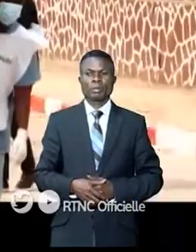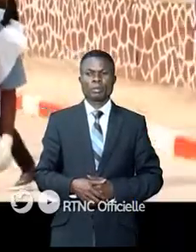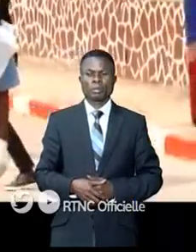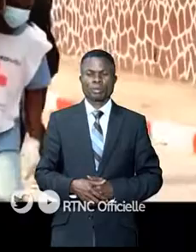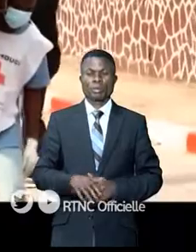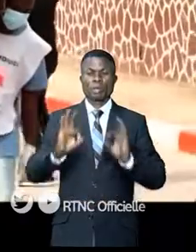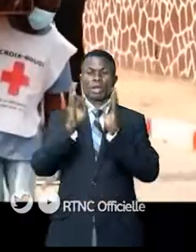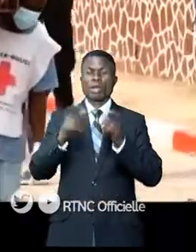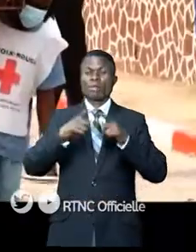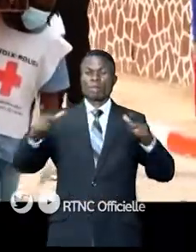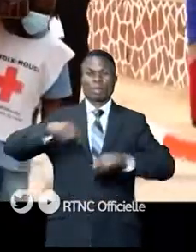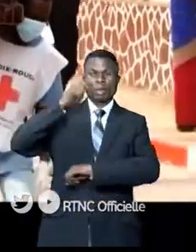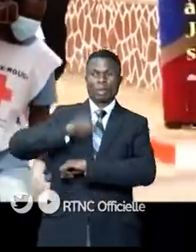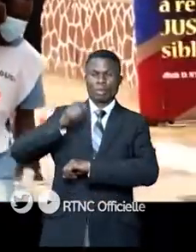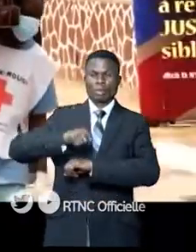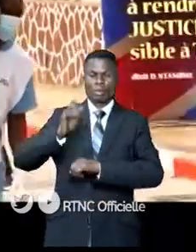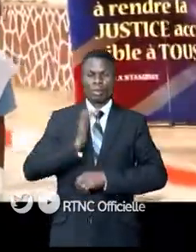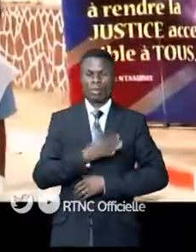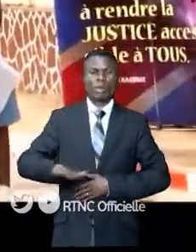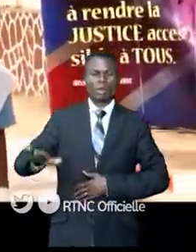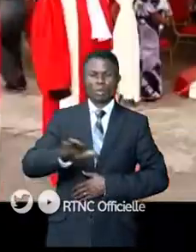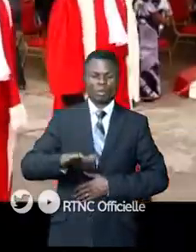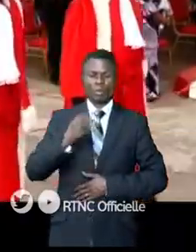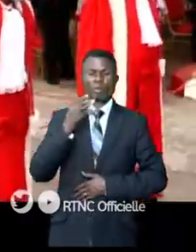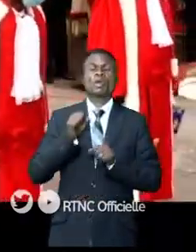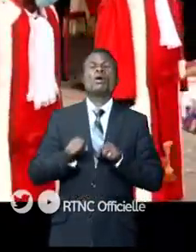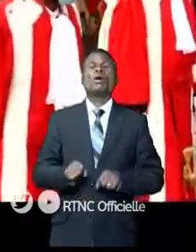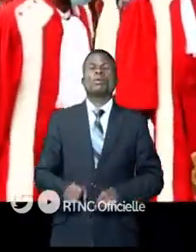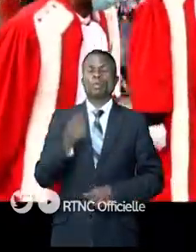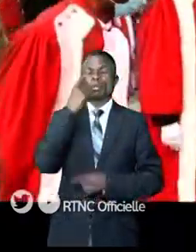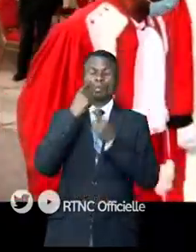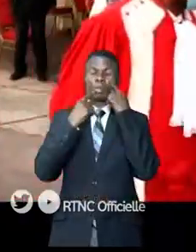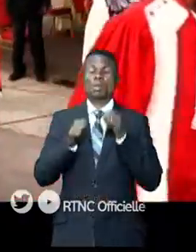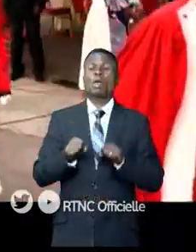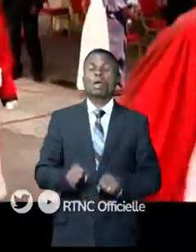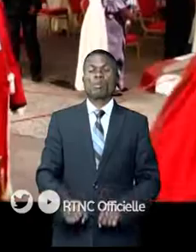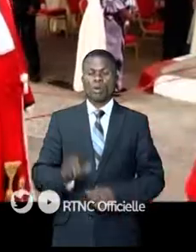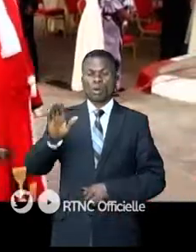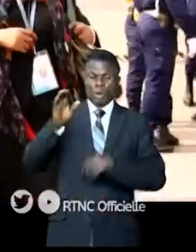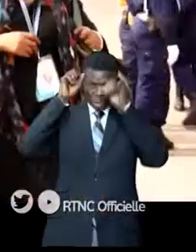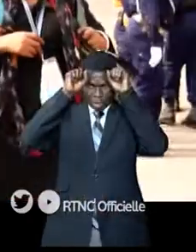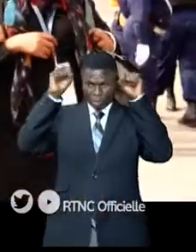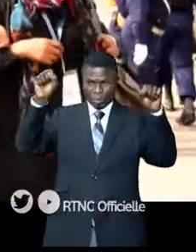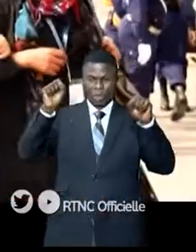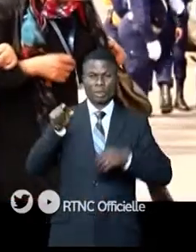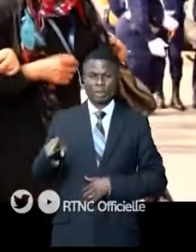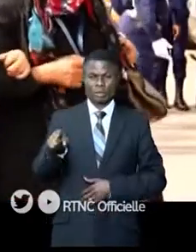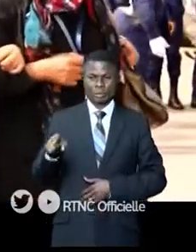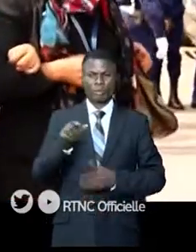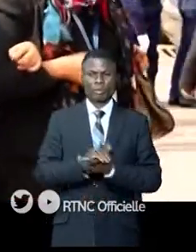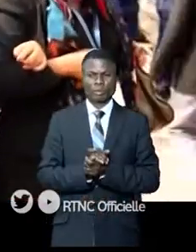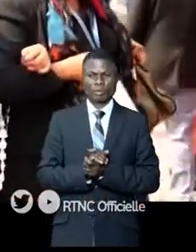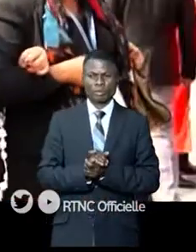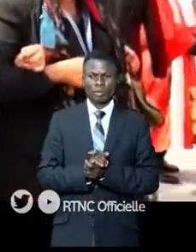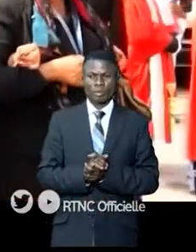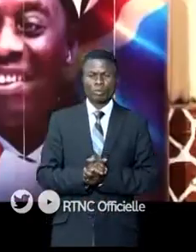La grande famille judiciaire de la République démocratique du Congo est endeuillée depuis la disparition le 29 juin 2020 du premier président de